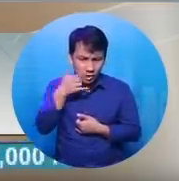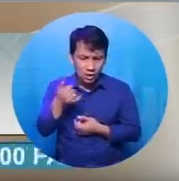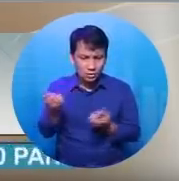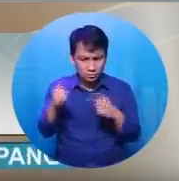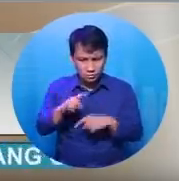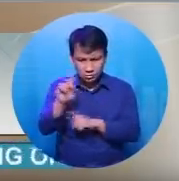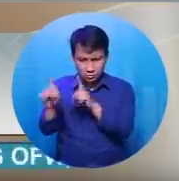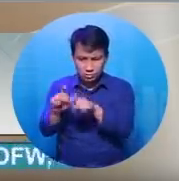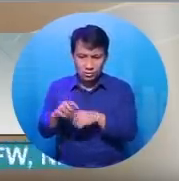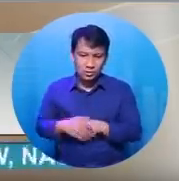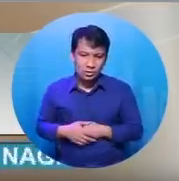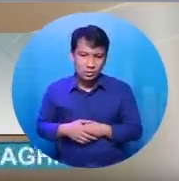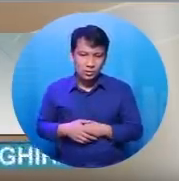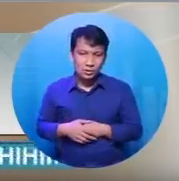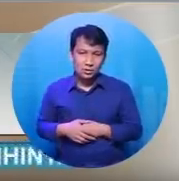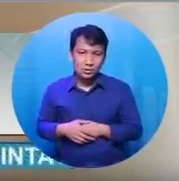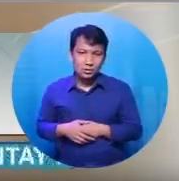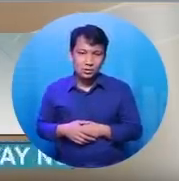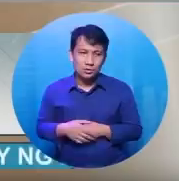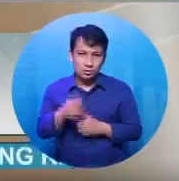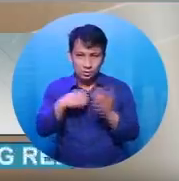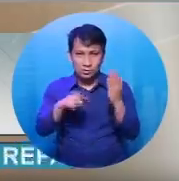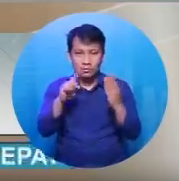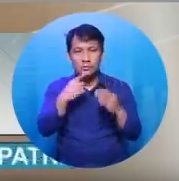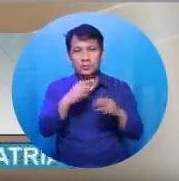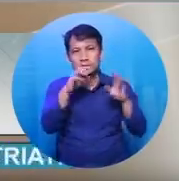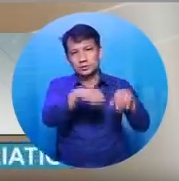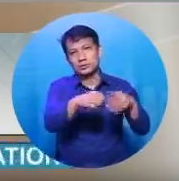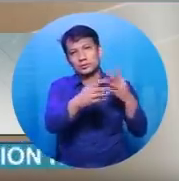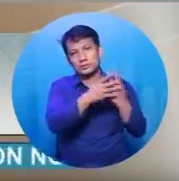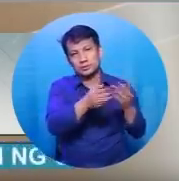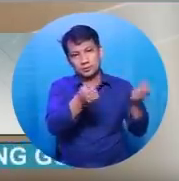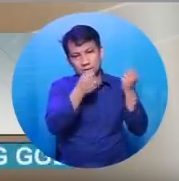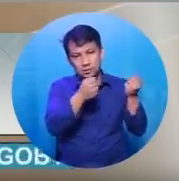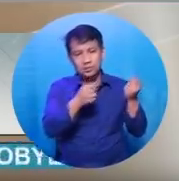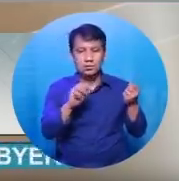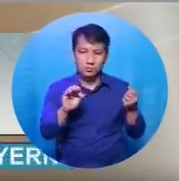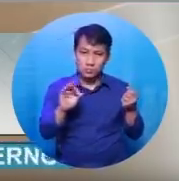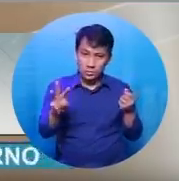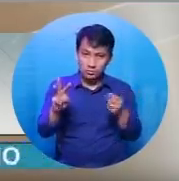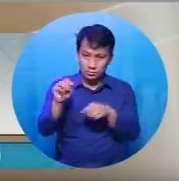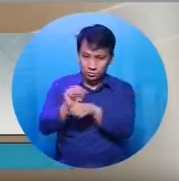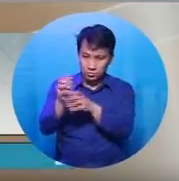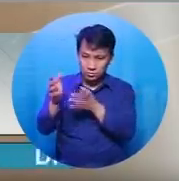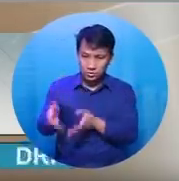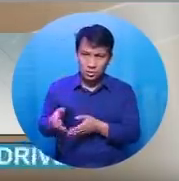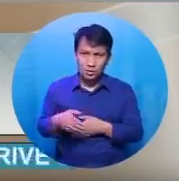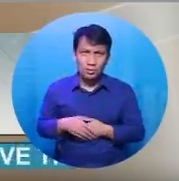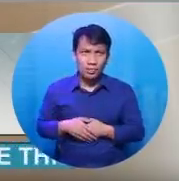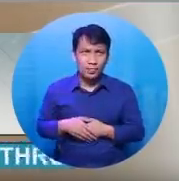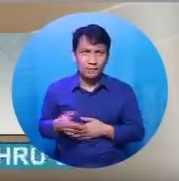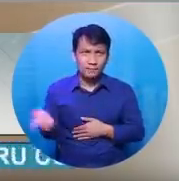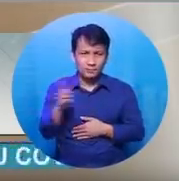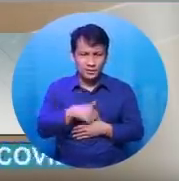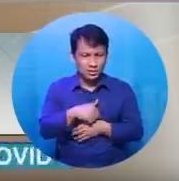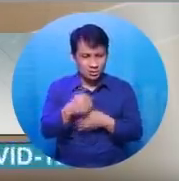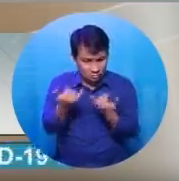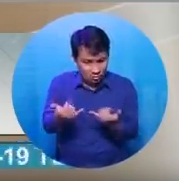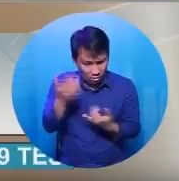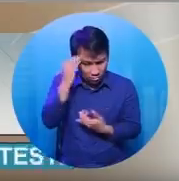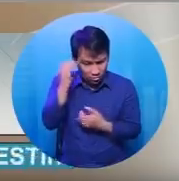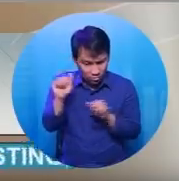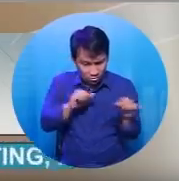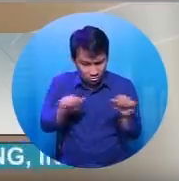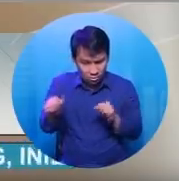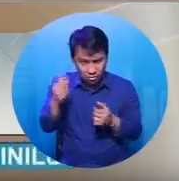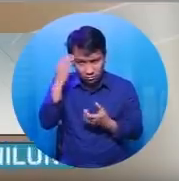nangyari. Okay. Yun po nga po na confirm po na nasa kulungan si worker. Alright. Ngayon, nung nalaman niyo nasa kulungan, ano pong ginawa niyo